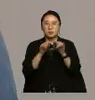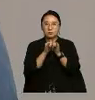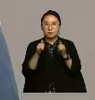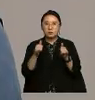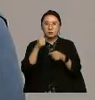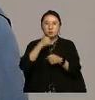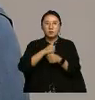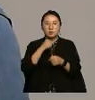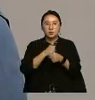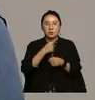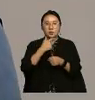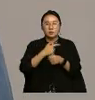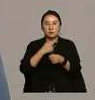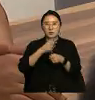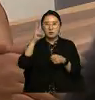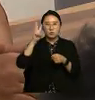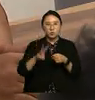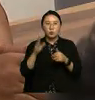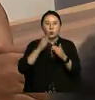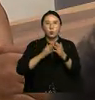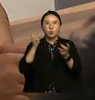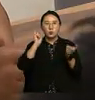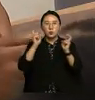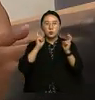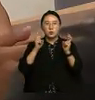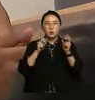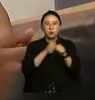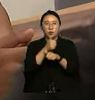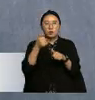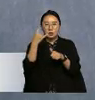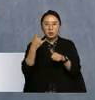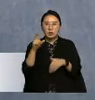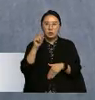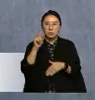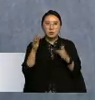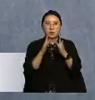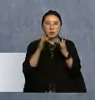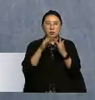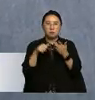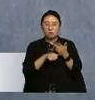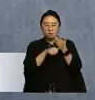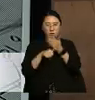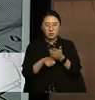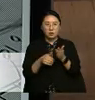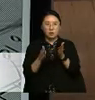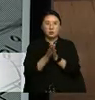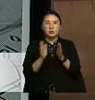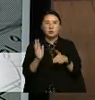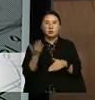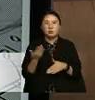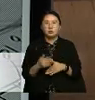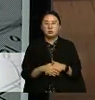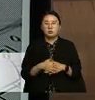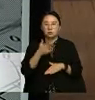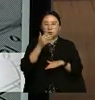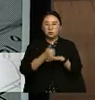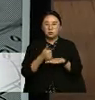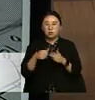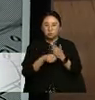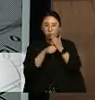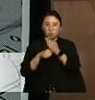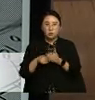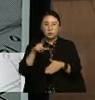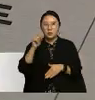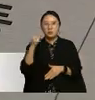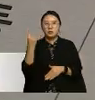시민들로 구성된 남양주 경기교통공사 유치위원회는 1만 명 온라인 서명운동에 돌입했습니다. 그 결과